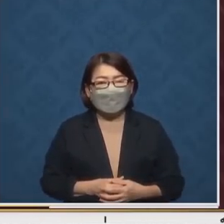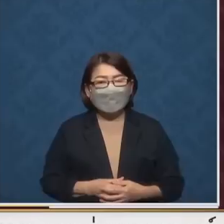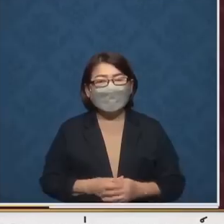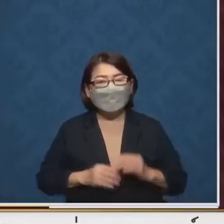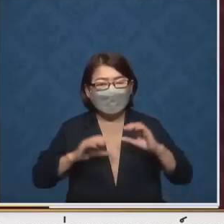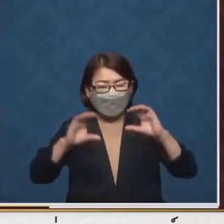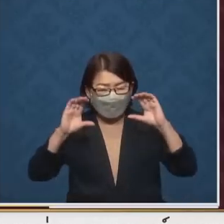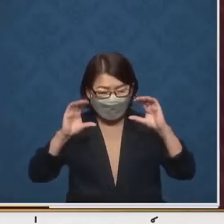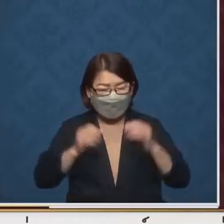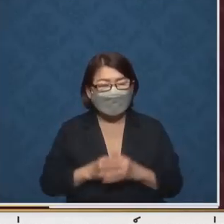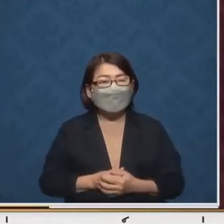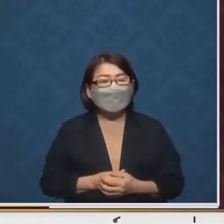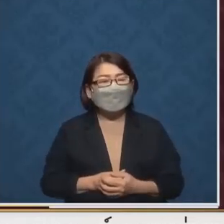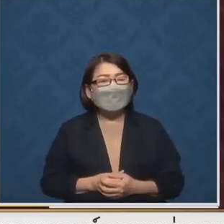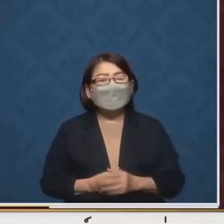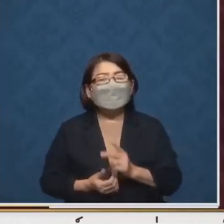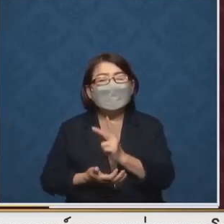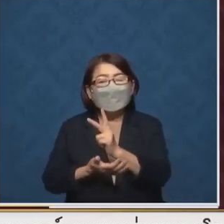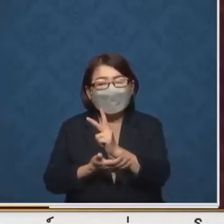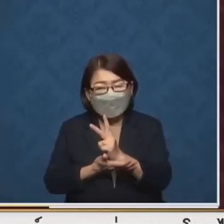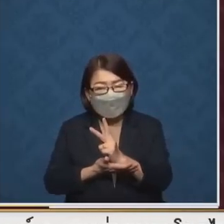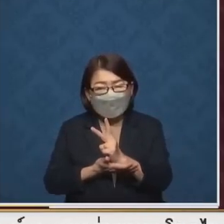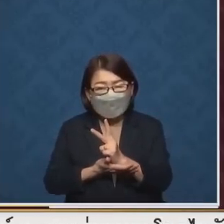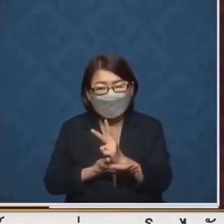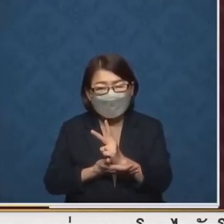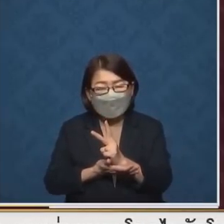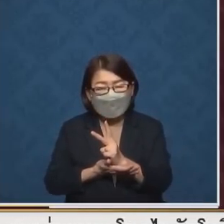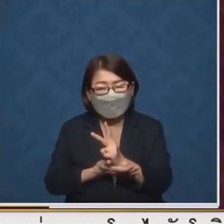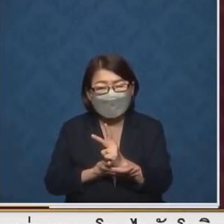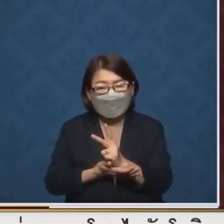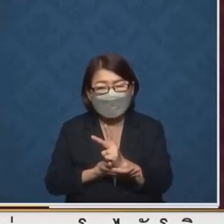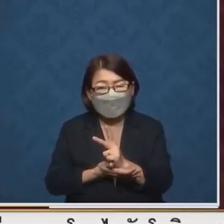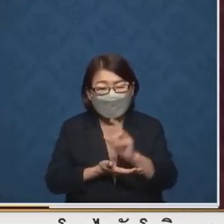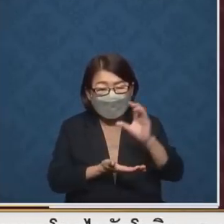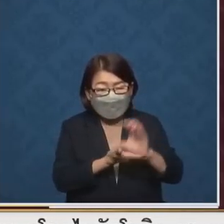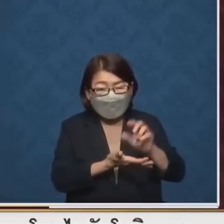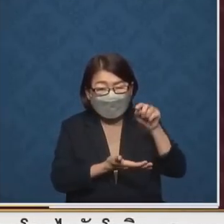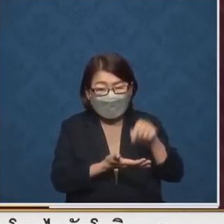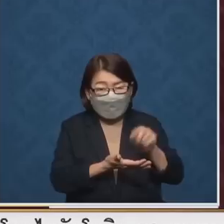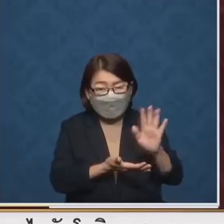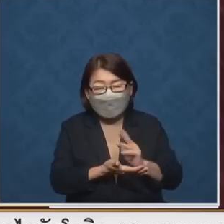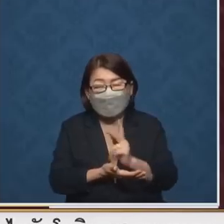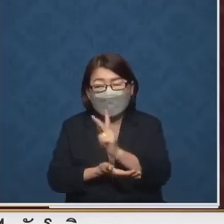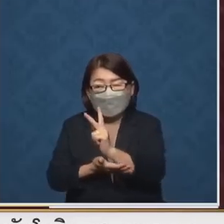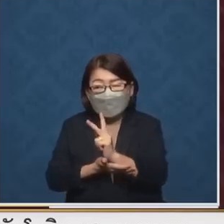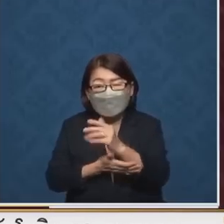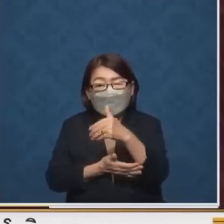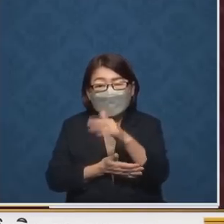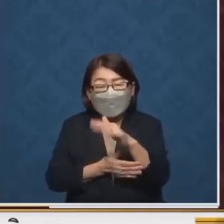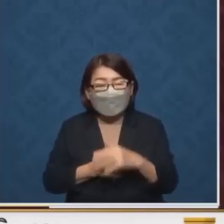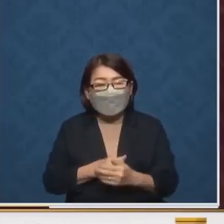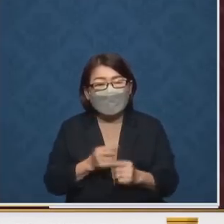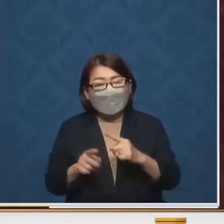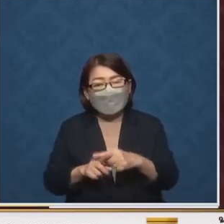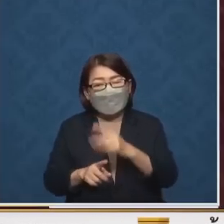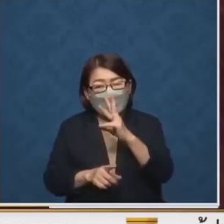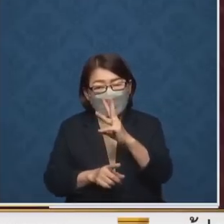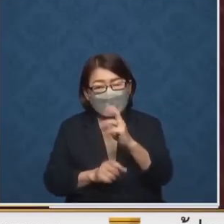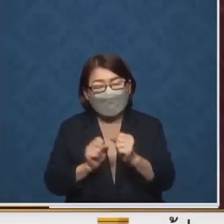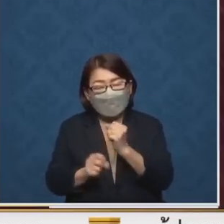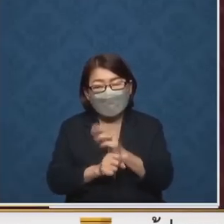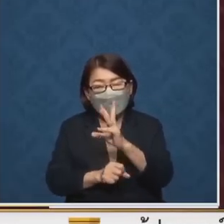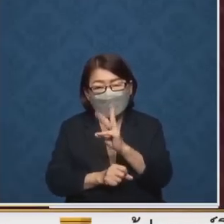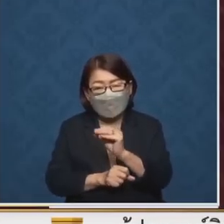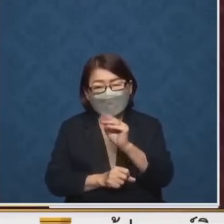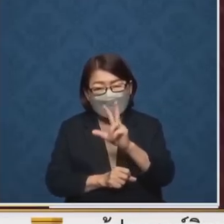รัฐบาลขอกู้เงินนอกงประมาณแผ่นดินมิทุนายน 6.3 นะครับ